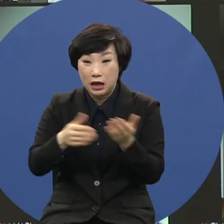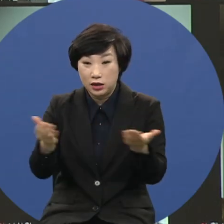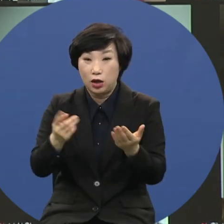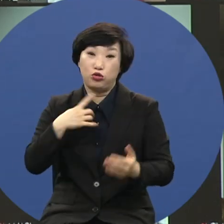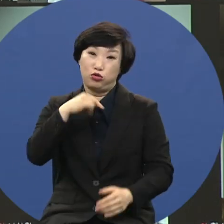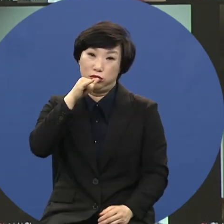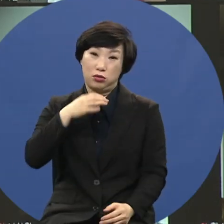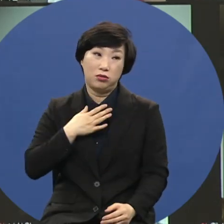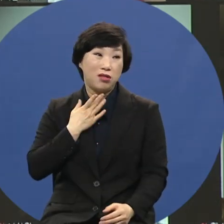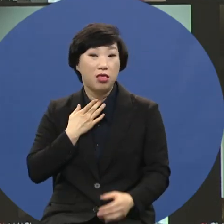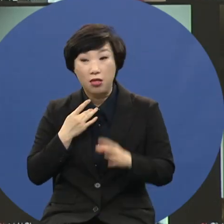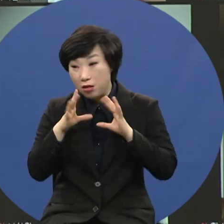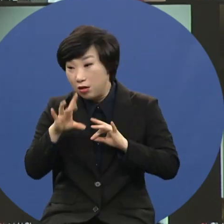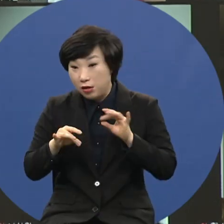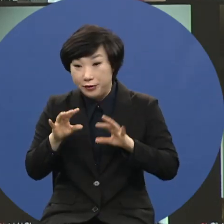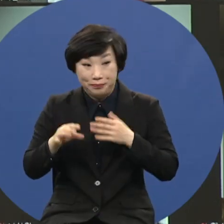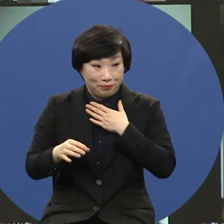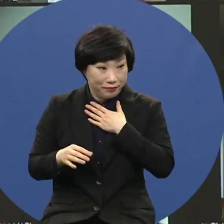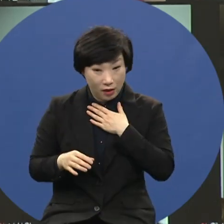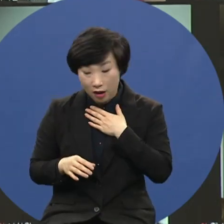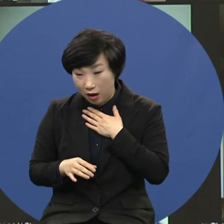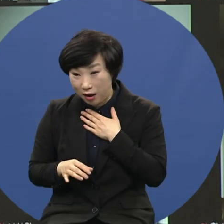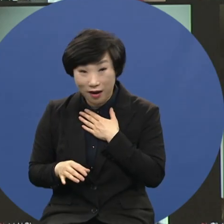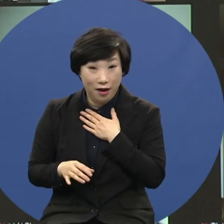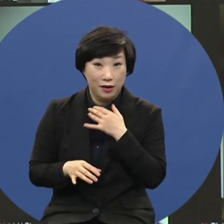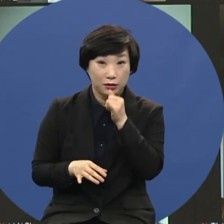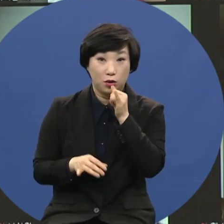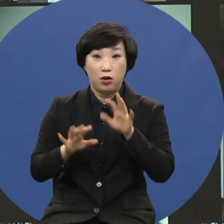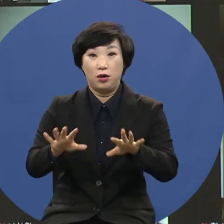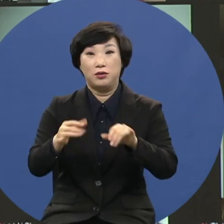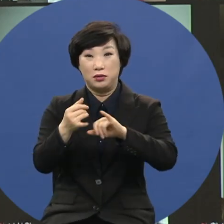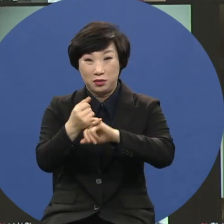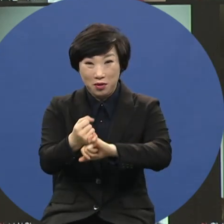가랍니다. 그럼 반드시